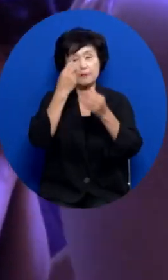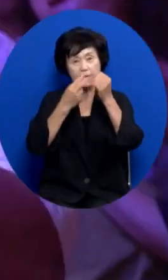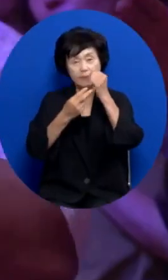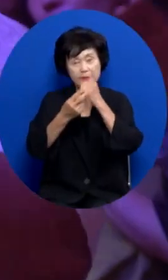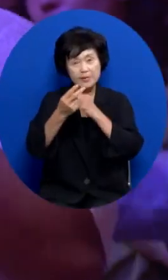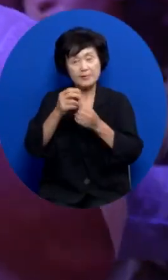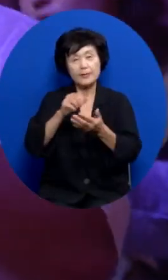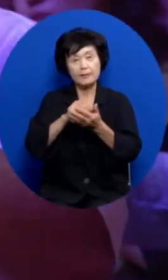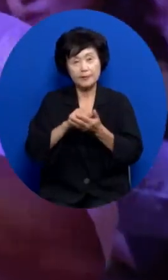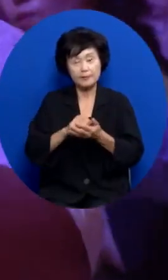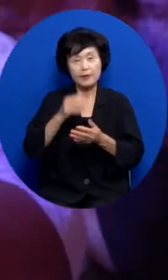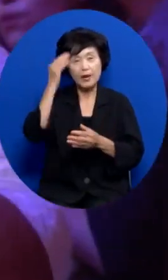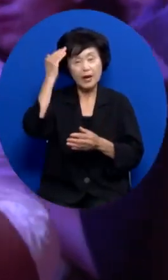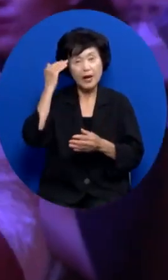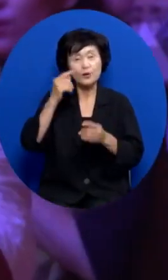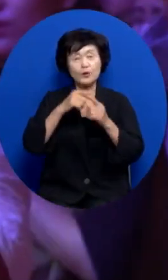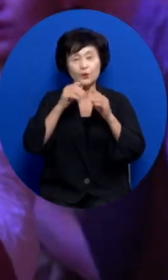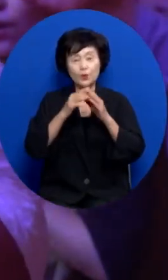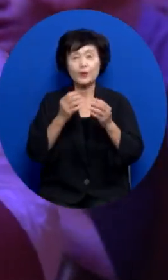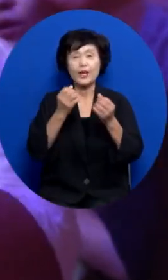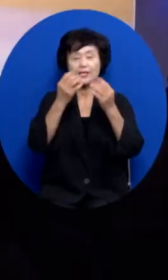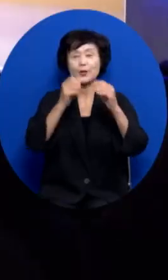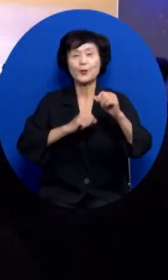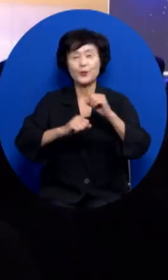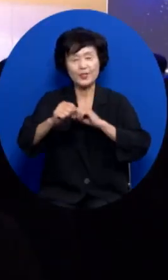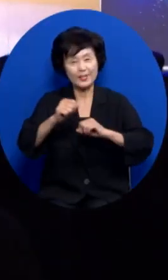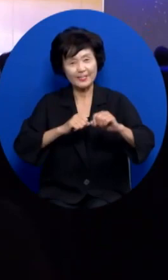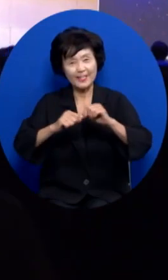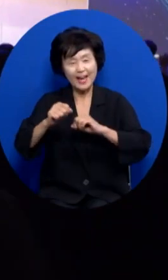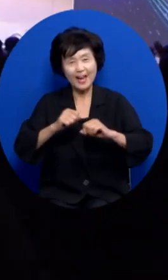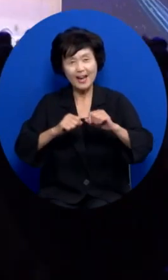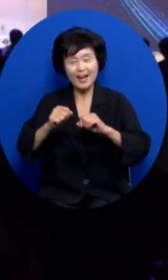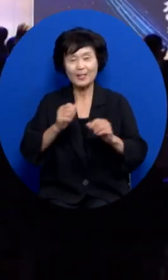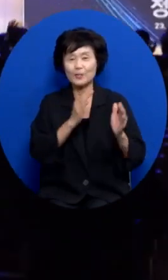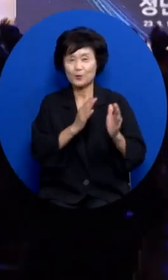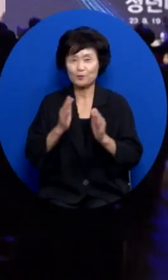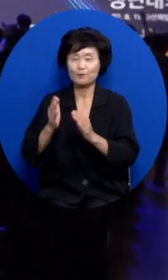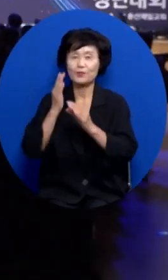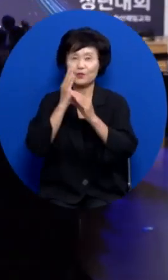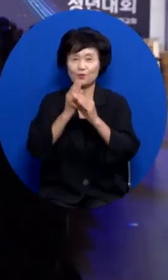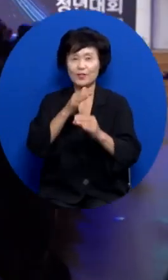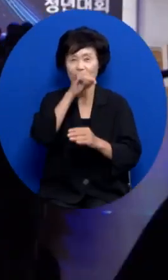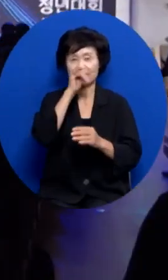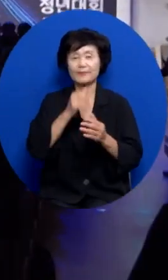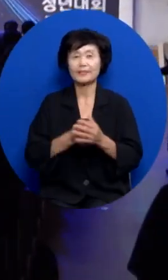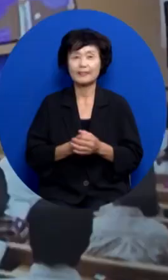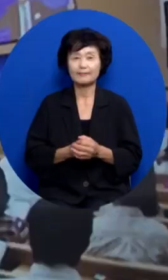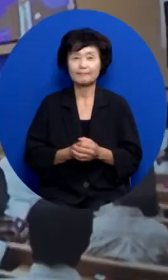품고 한국교회의 새로운 역사를 써가고 있습니다. CTS 뉴스 황신입니다.